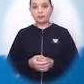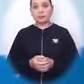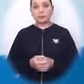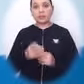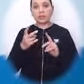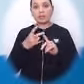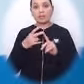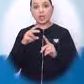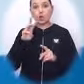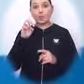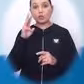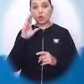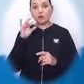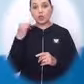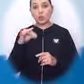вовнутрь со второй мешковиной